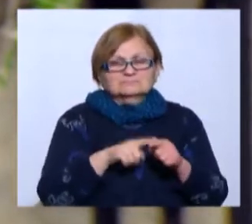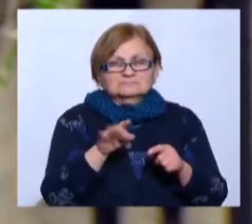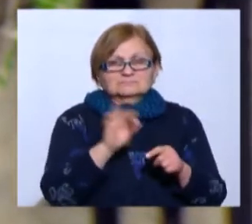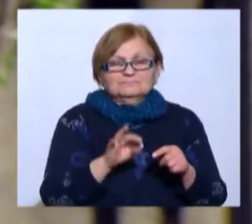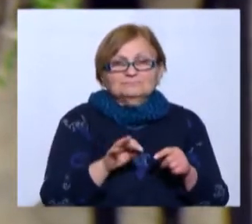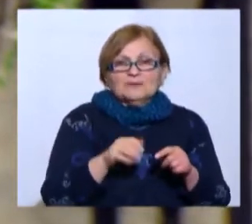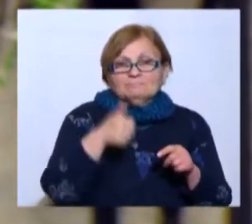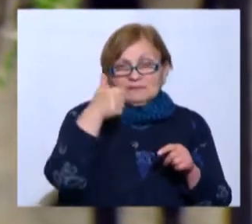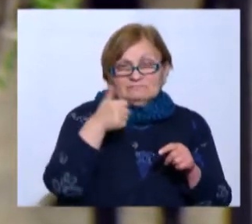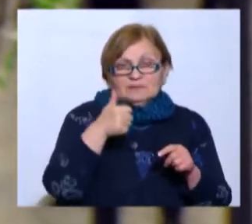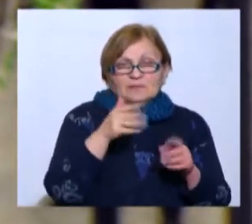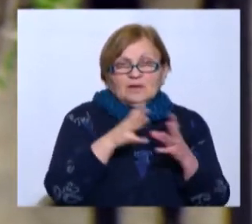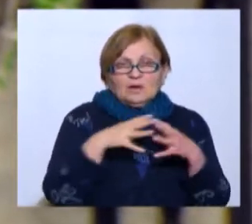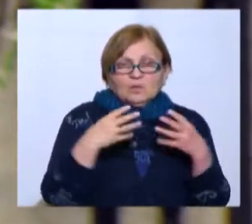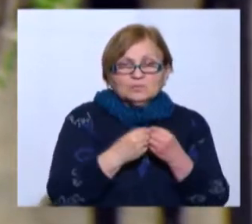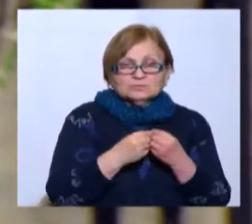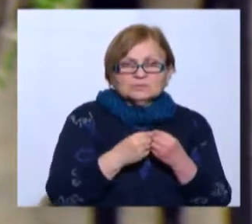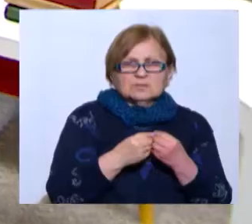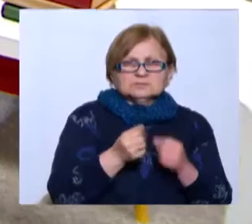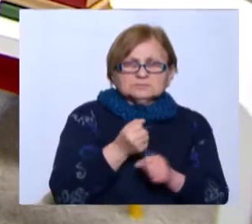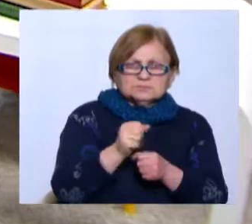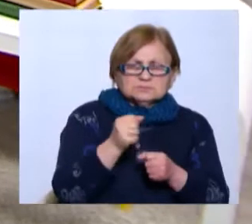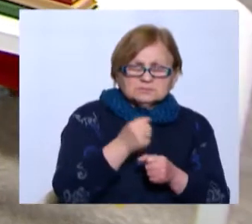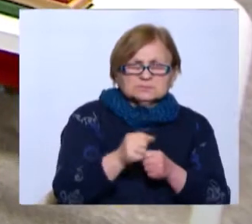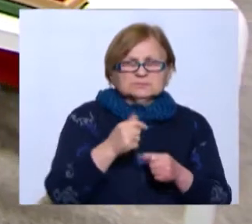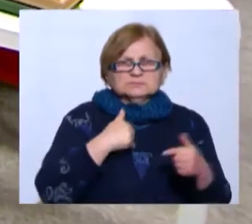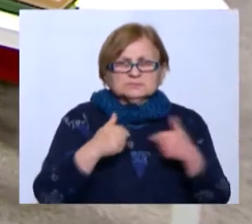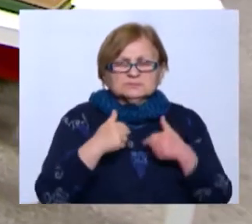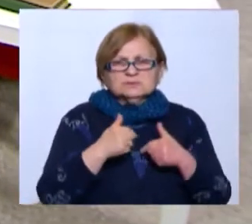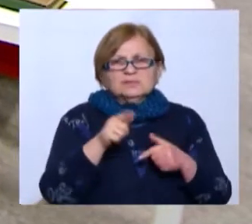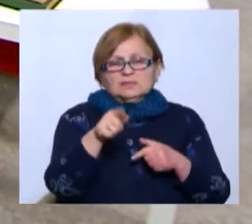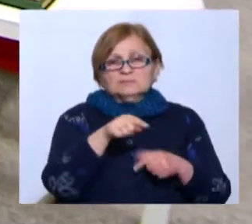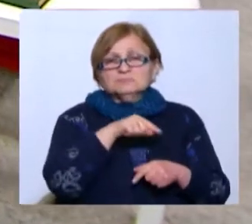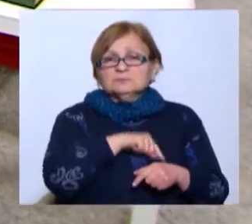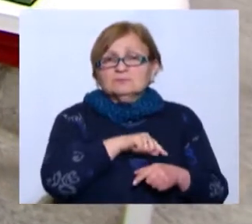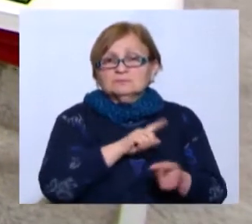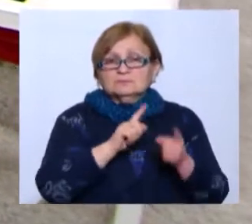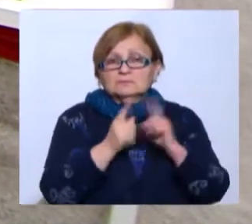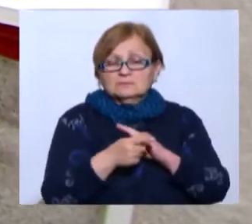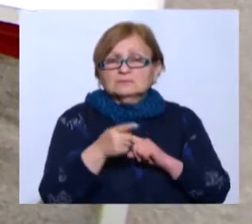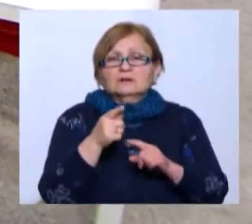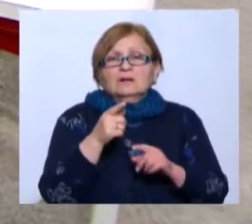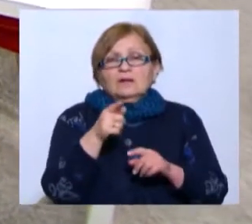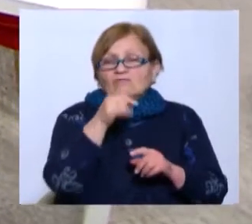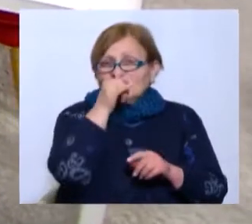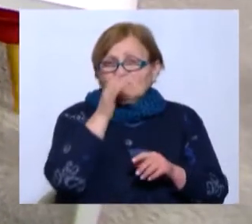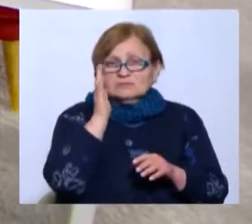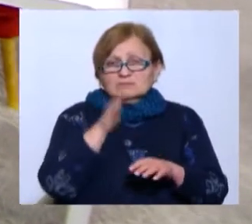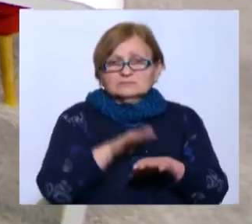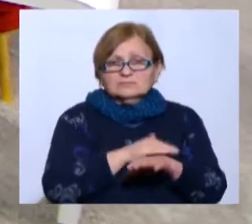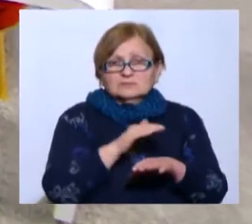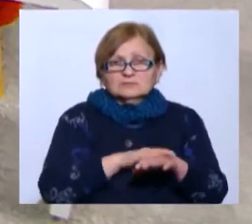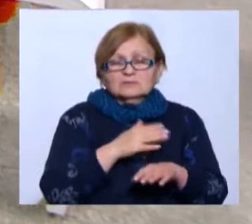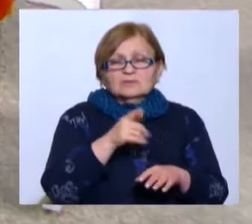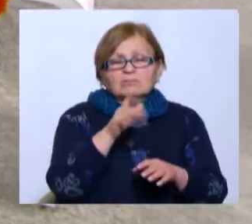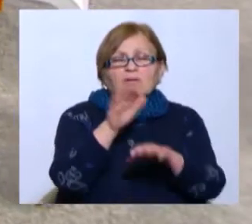ა: ოჯახის სიმკაცრემ და ბოროტებამ განსაზღვრა კონკიას ხასიათი, იგი ასეთი კეთილი ვერ იქნებოდა, უფრო